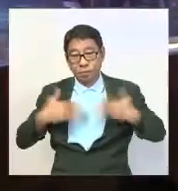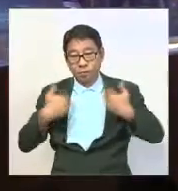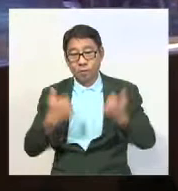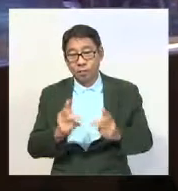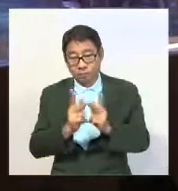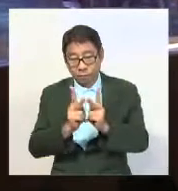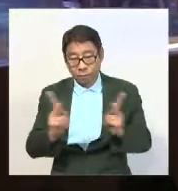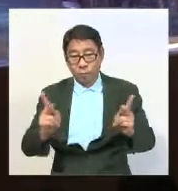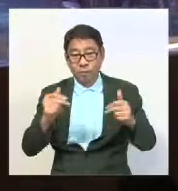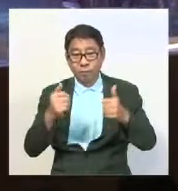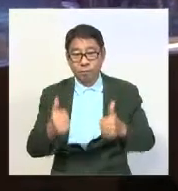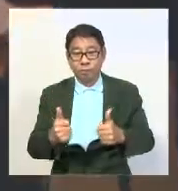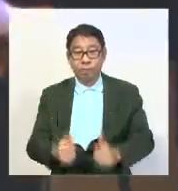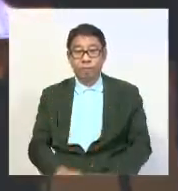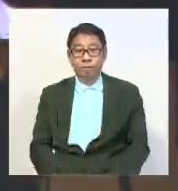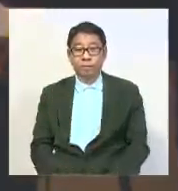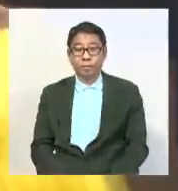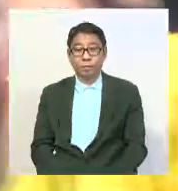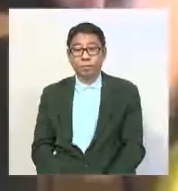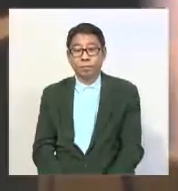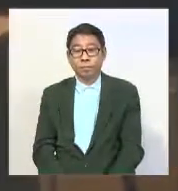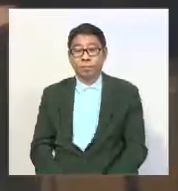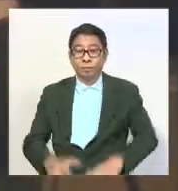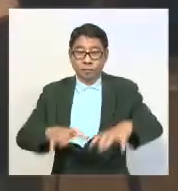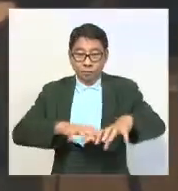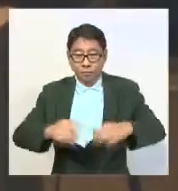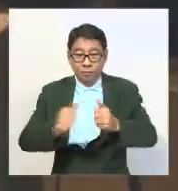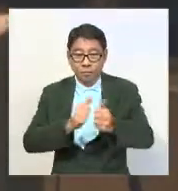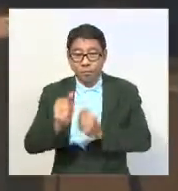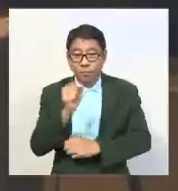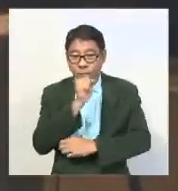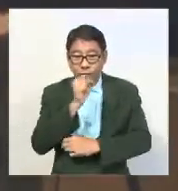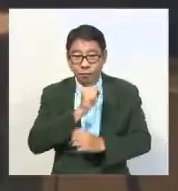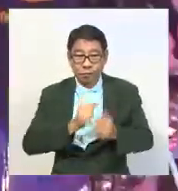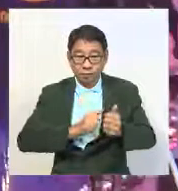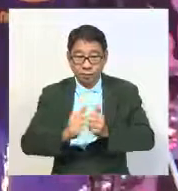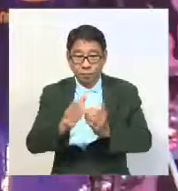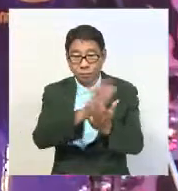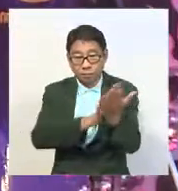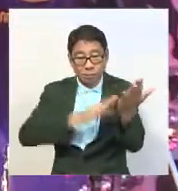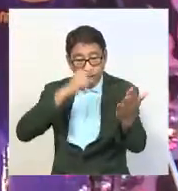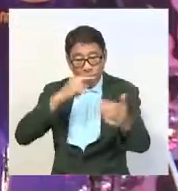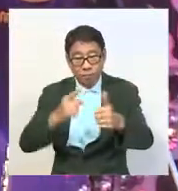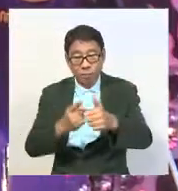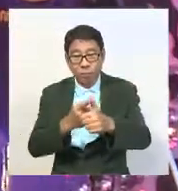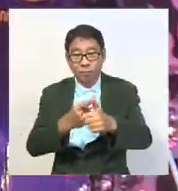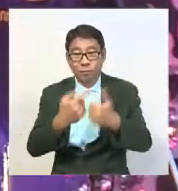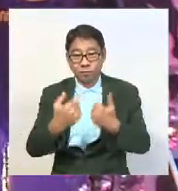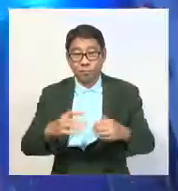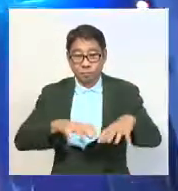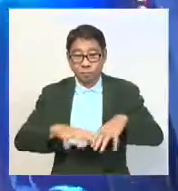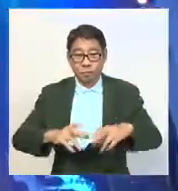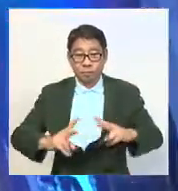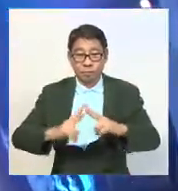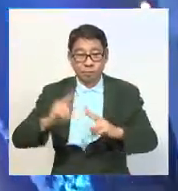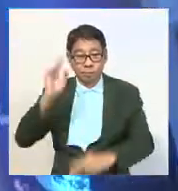คณะกรรมการเป็นอย่างยิ่งค่ะโดยการจัดการประกวดร้องเพลงลูกทุ่งชิงแชมป์ประเทศไทยครั้งที่1จัดขึ้นโดยกรมประ